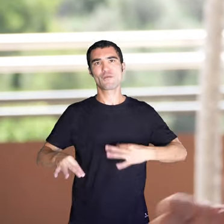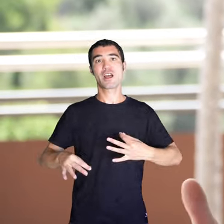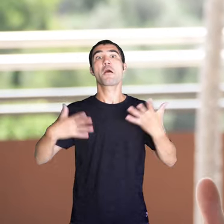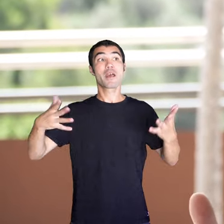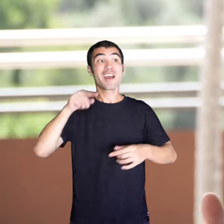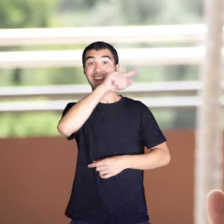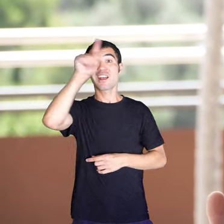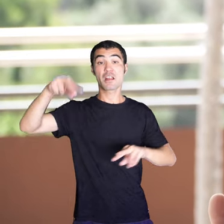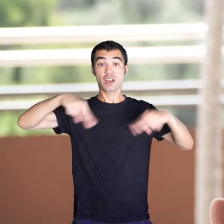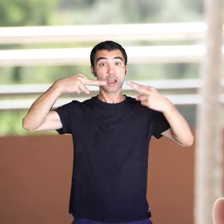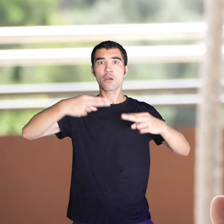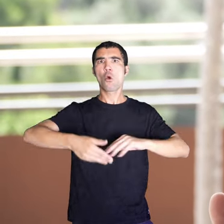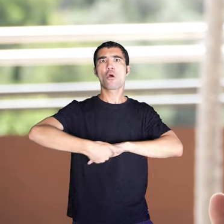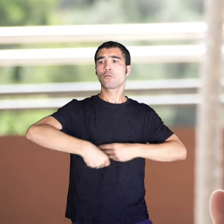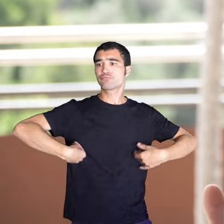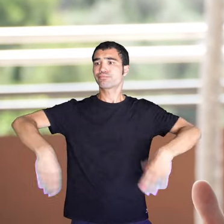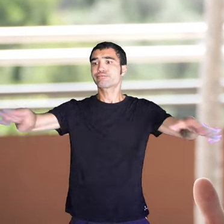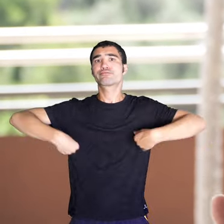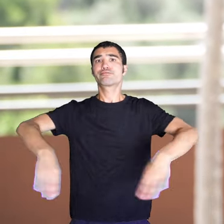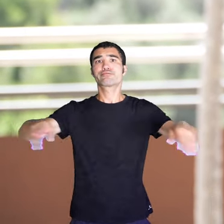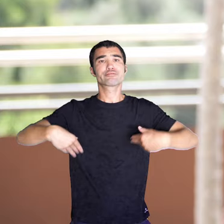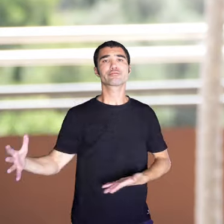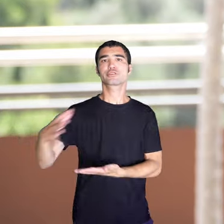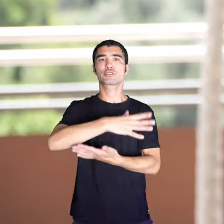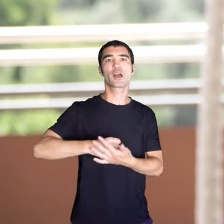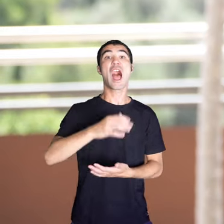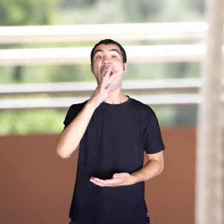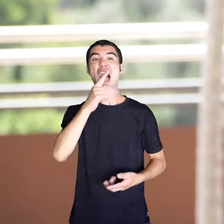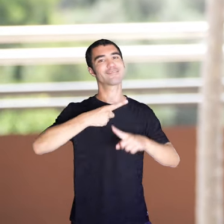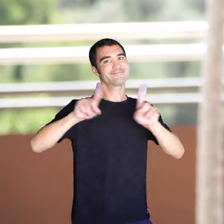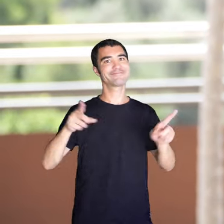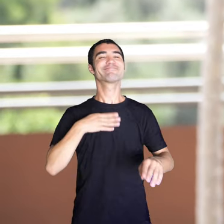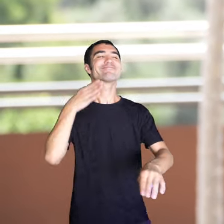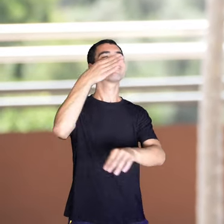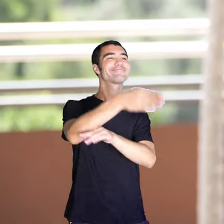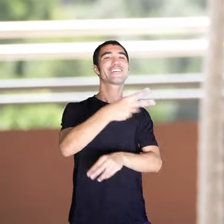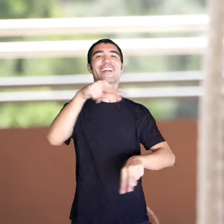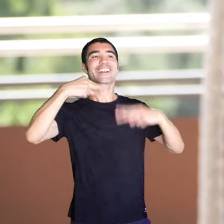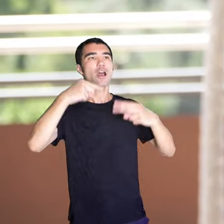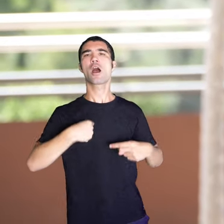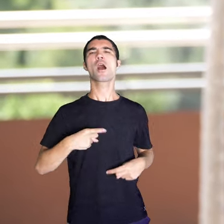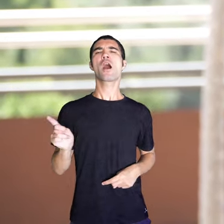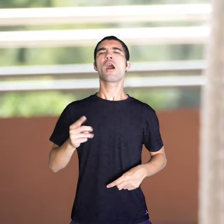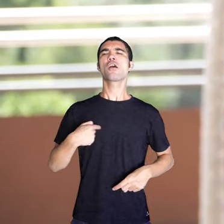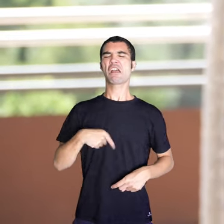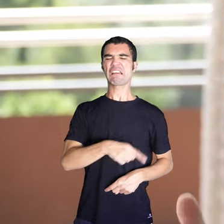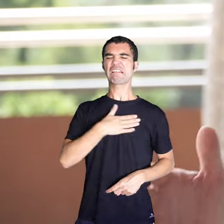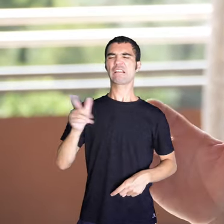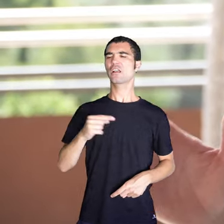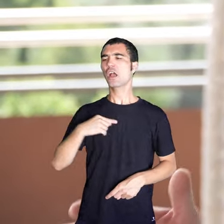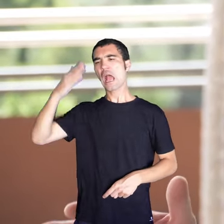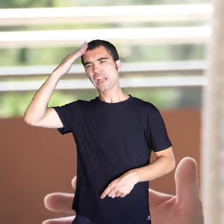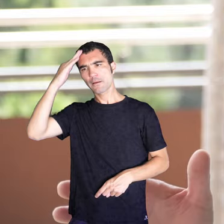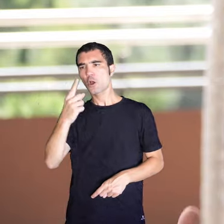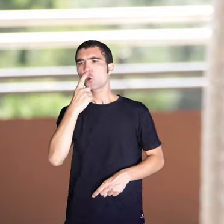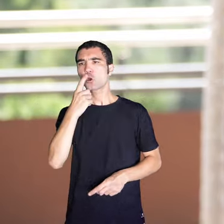aquell restaurant ho despatxava tot. No és com ara que te'n vas a un restaurant, ah no, volem carro rojos però que